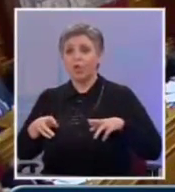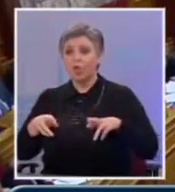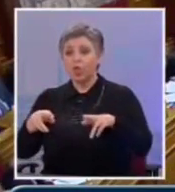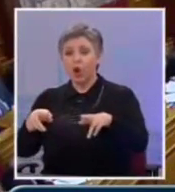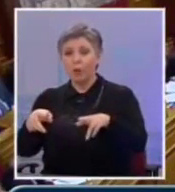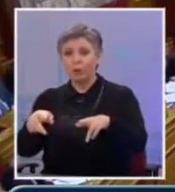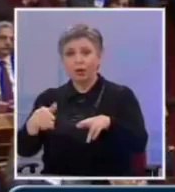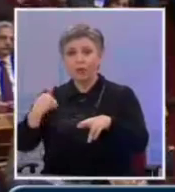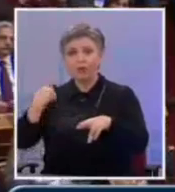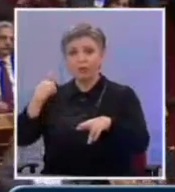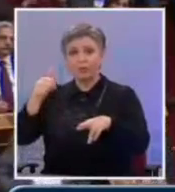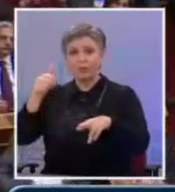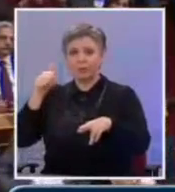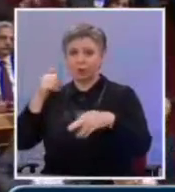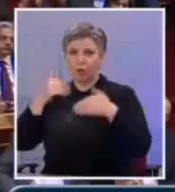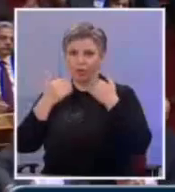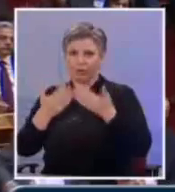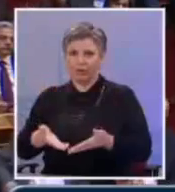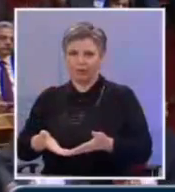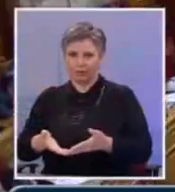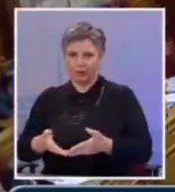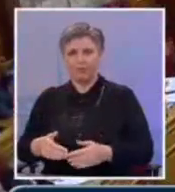ότι αν δεν ανακοπεί αυτή η πορεία